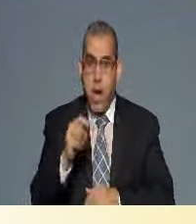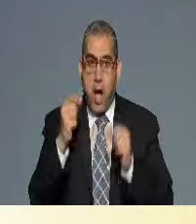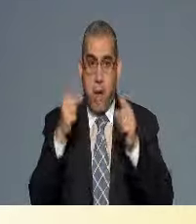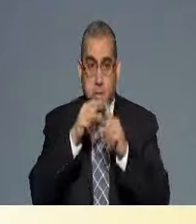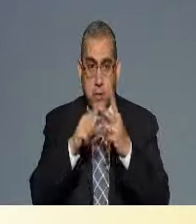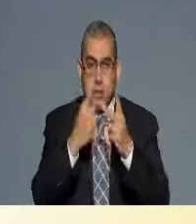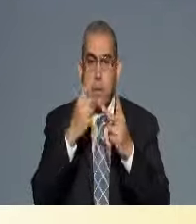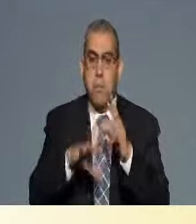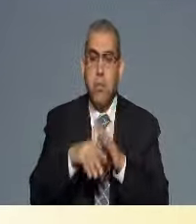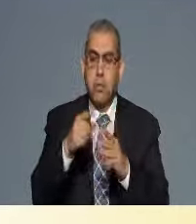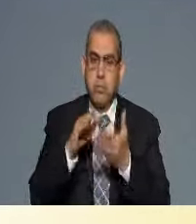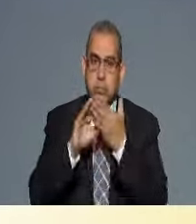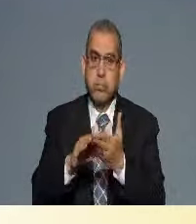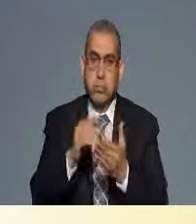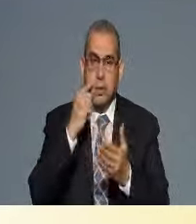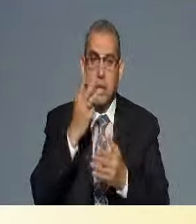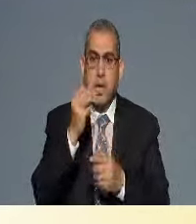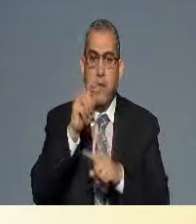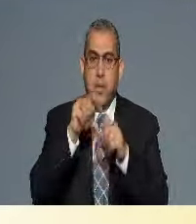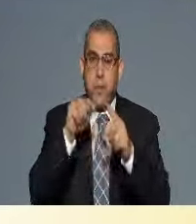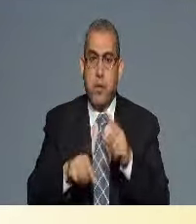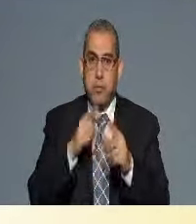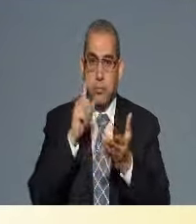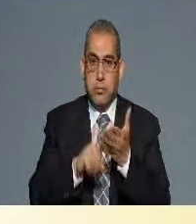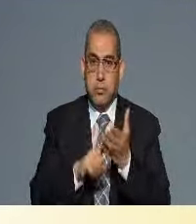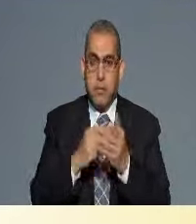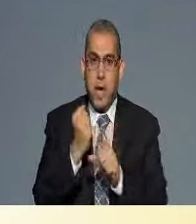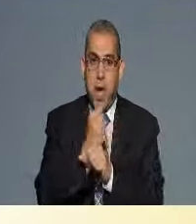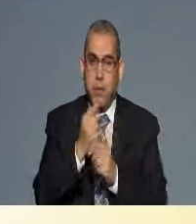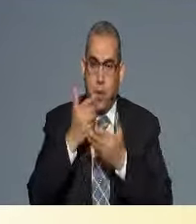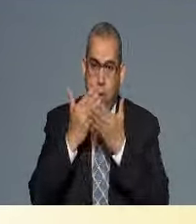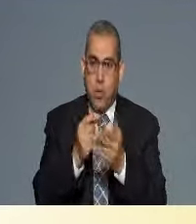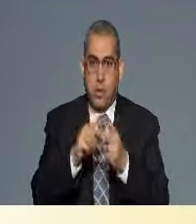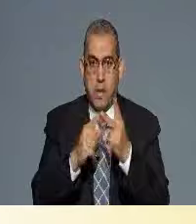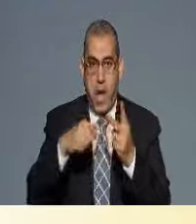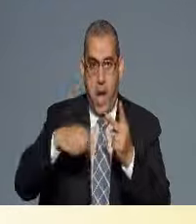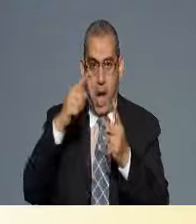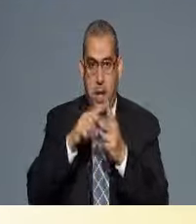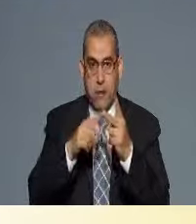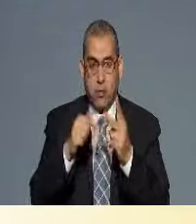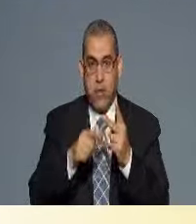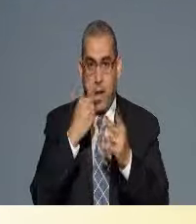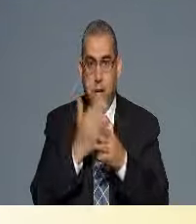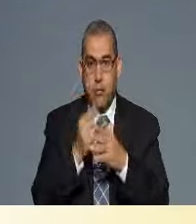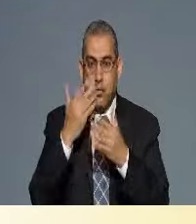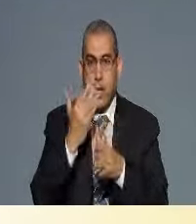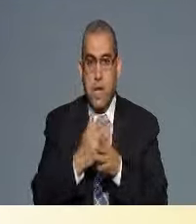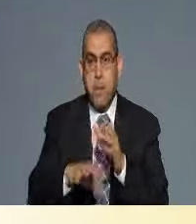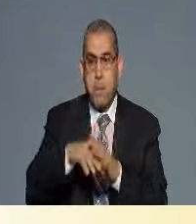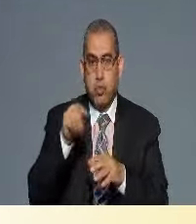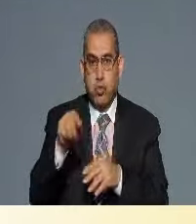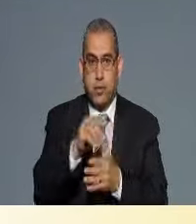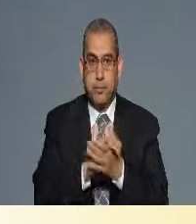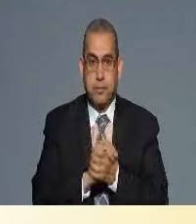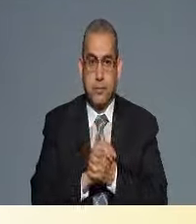المشروع تمثل 30% سيادتك من التكلفة اللي احنا سيادتك بنتكلفها أثناء الأوبريشن كوست.